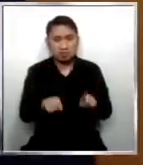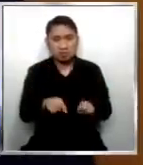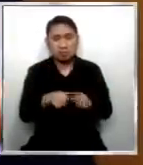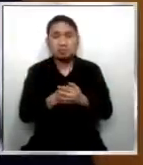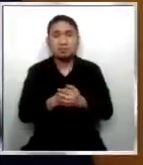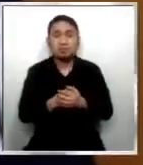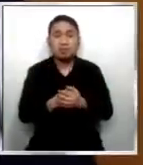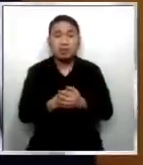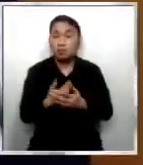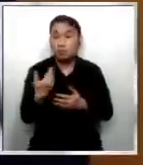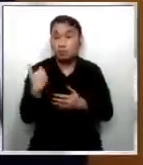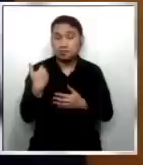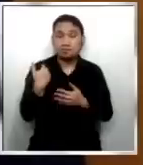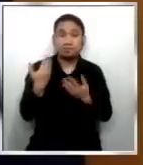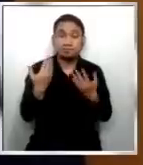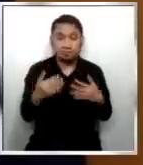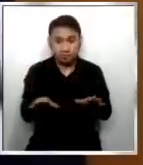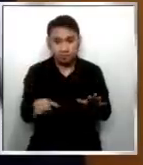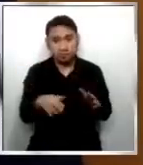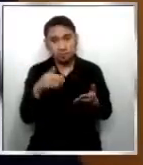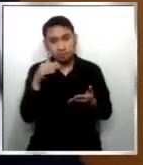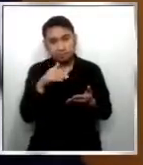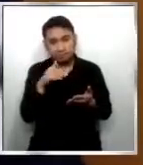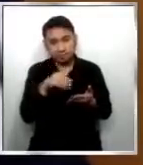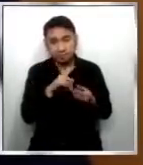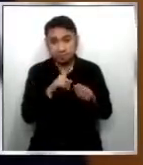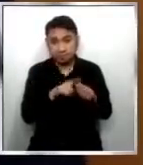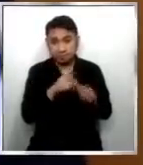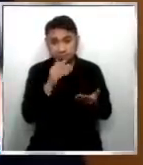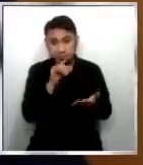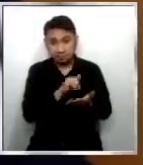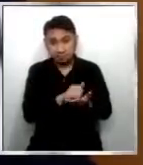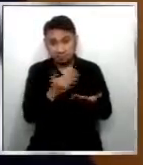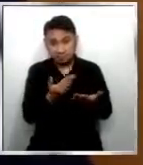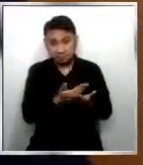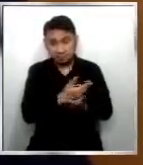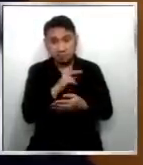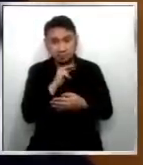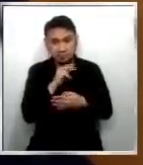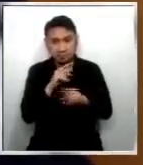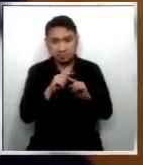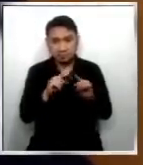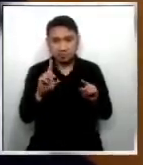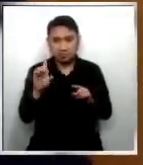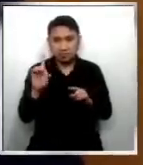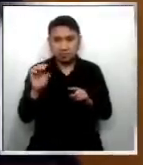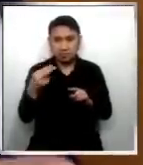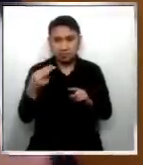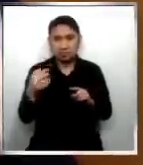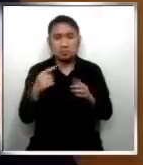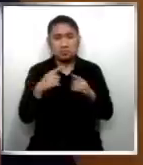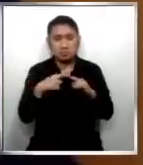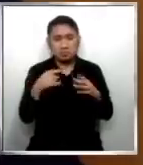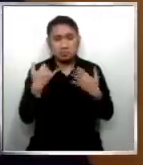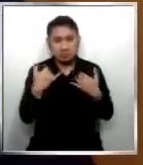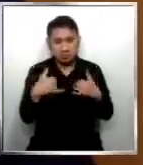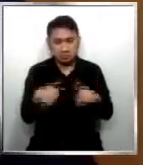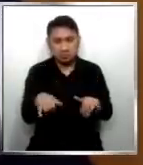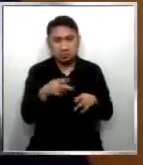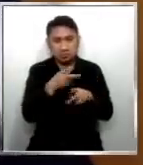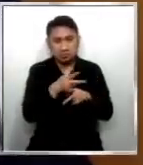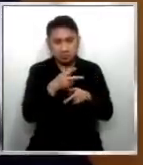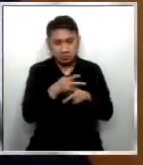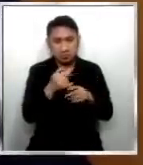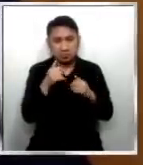man tapos ang pag-aaral ng mga eksperto sa Pilipinas, paalala ng DOH, dapat pa rin mag-ingat. Dapat pa rin daw sundin yung